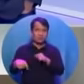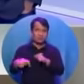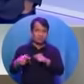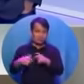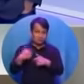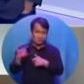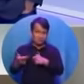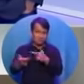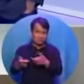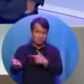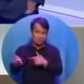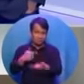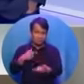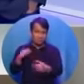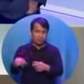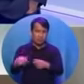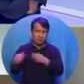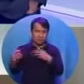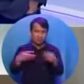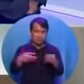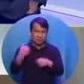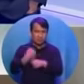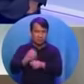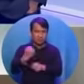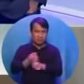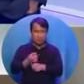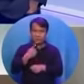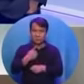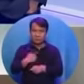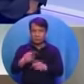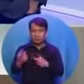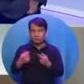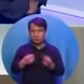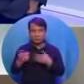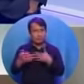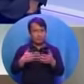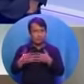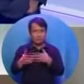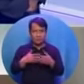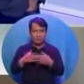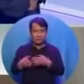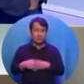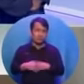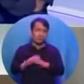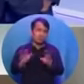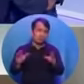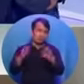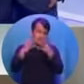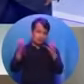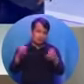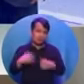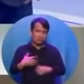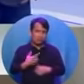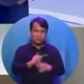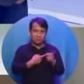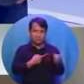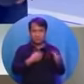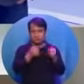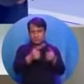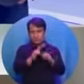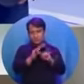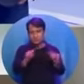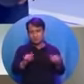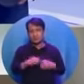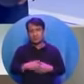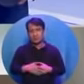naman, magawa sila, sir, ng hindi maganda, sir, or mang... Siyempre, yung galit, sir, yung sama ng loob, andun pa rin,